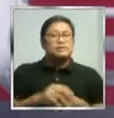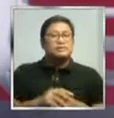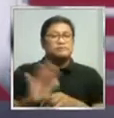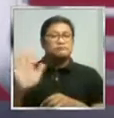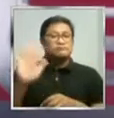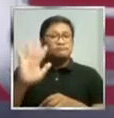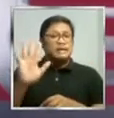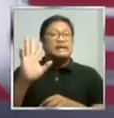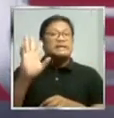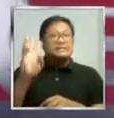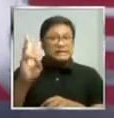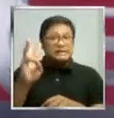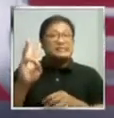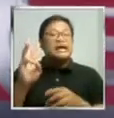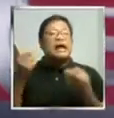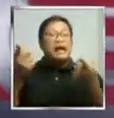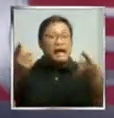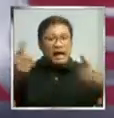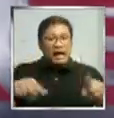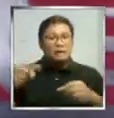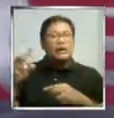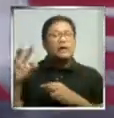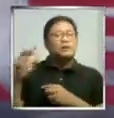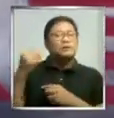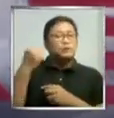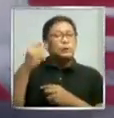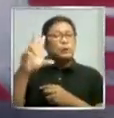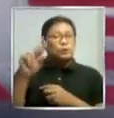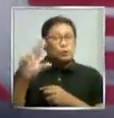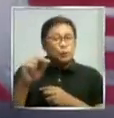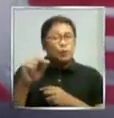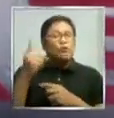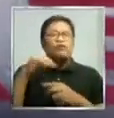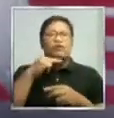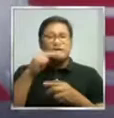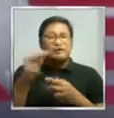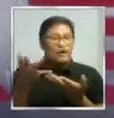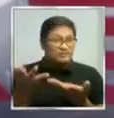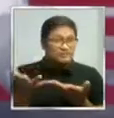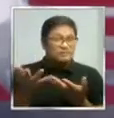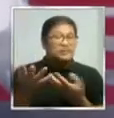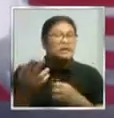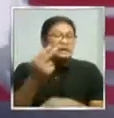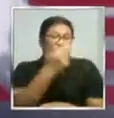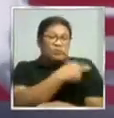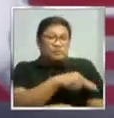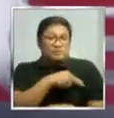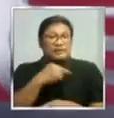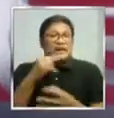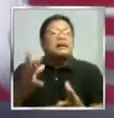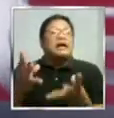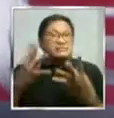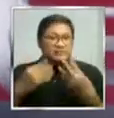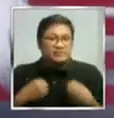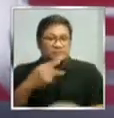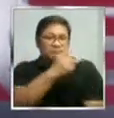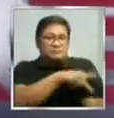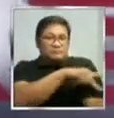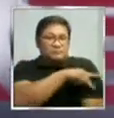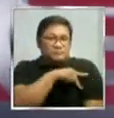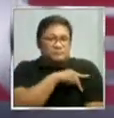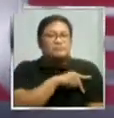anim na insidente ng pagtanggi o hindi pag-asikaso di mano ng mga ospital sa mga pasyenteng